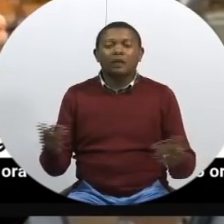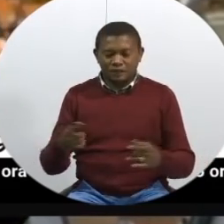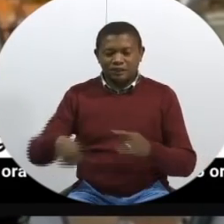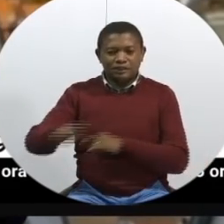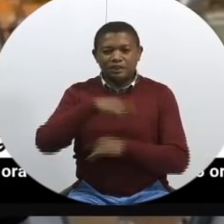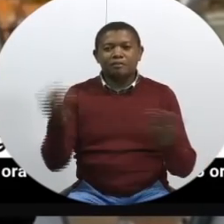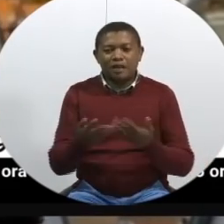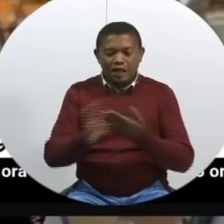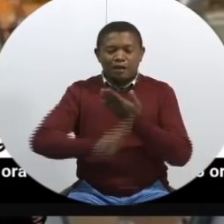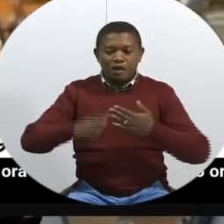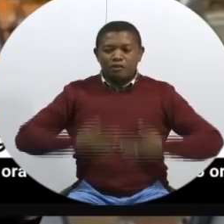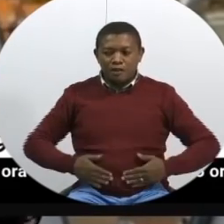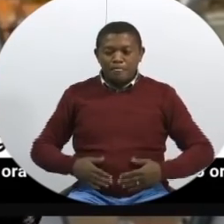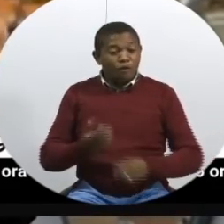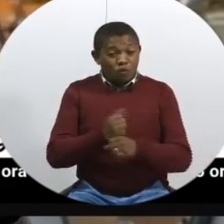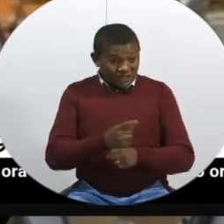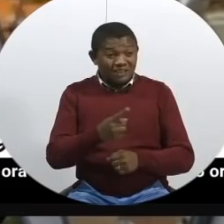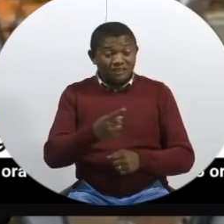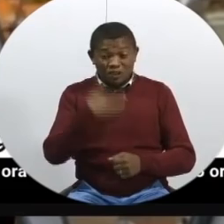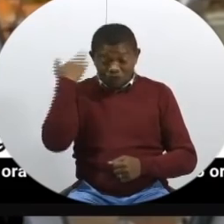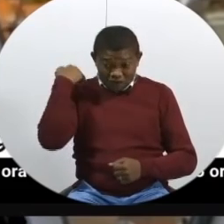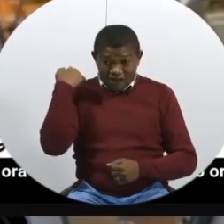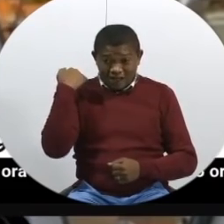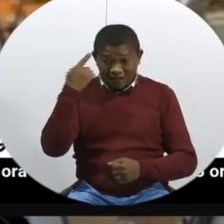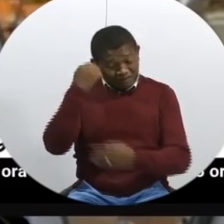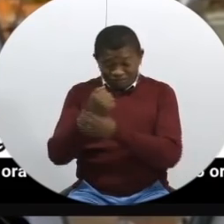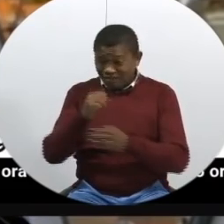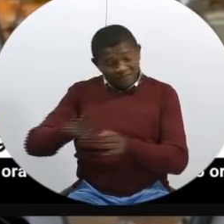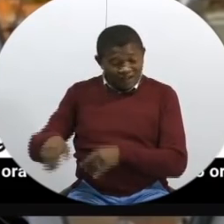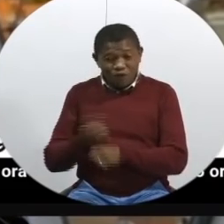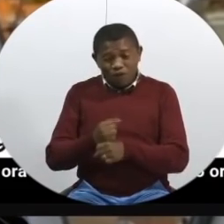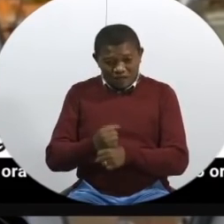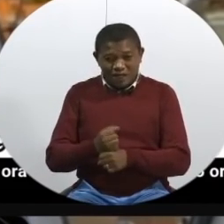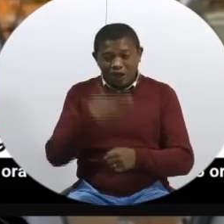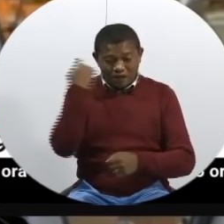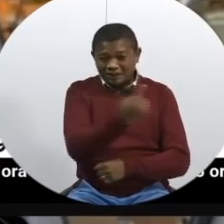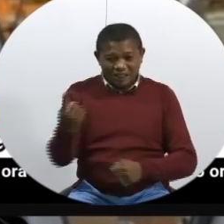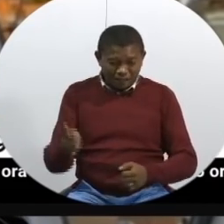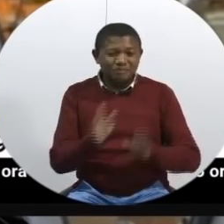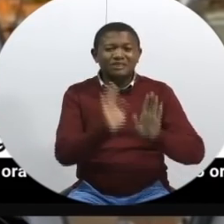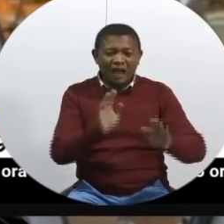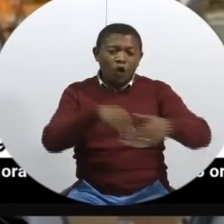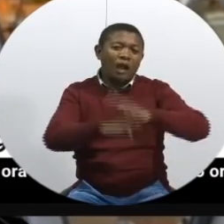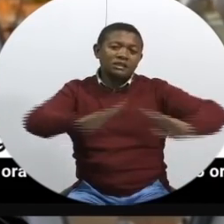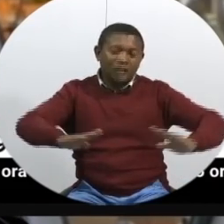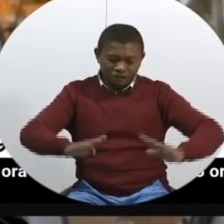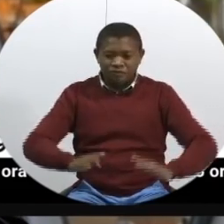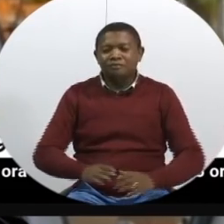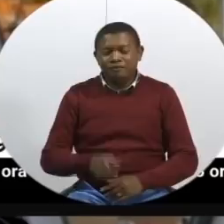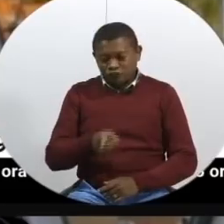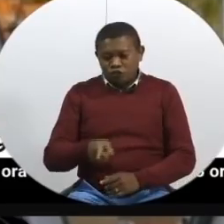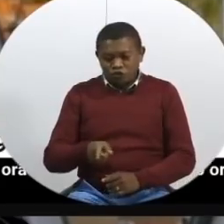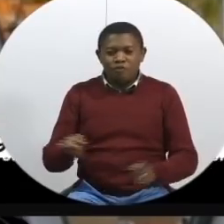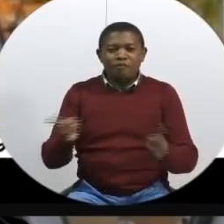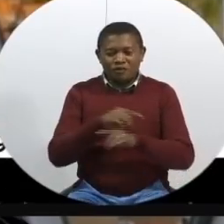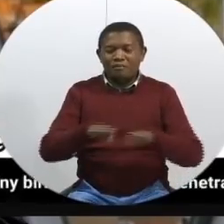fifehezantsika an'ity. Raha tsy mivoaka ny trano ireo miteny anareo fa zao na ny olona nandeha aza tany ivelany dia tsy mila mivoaka ny trano daholy. Ary